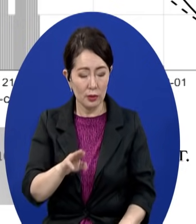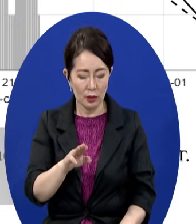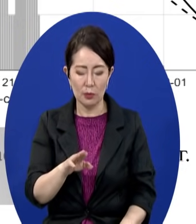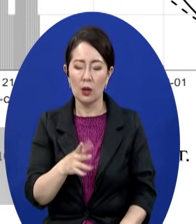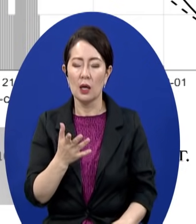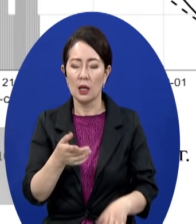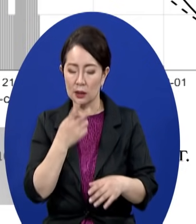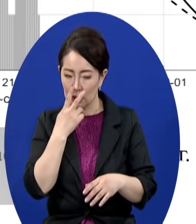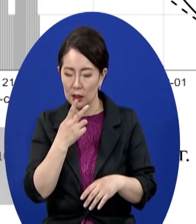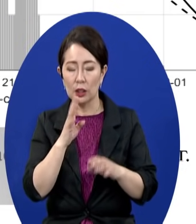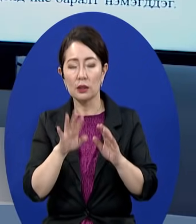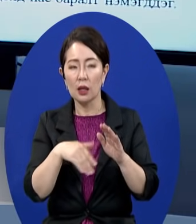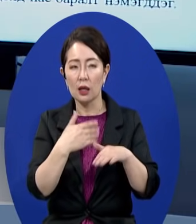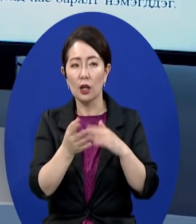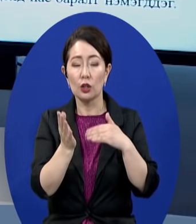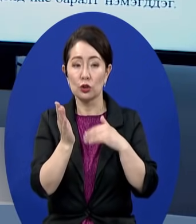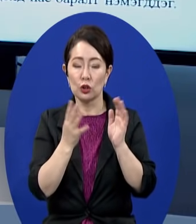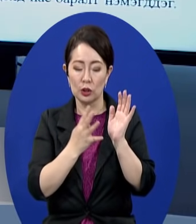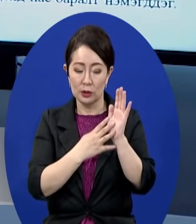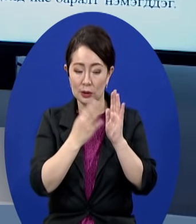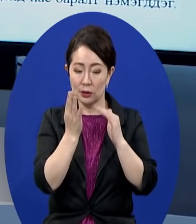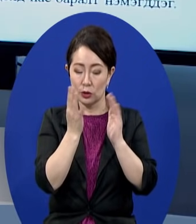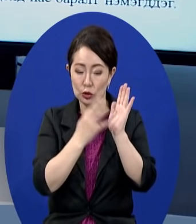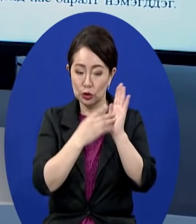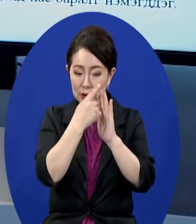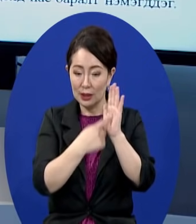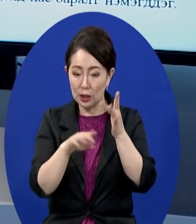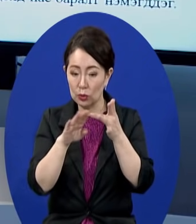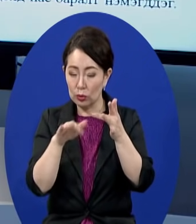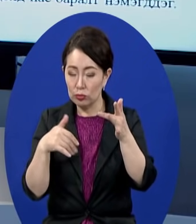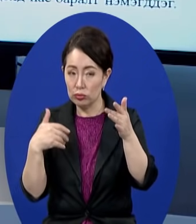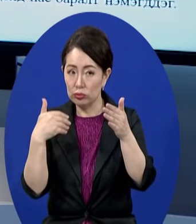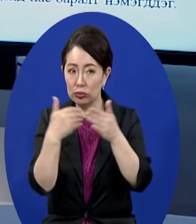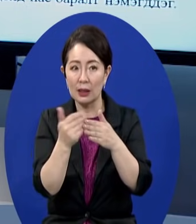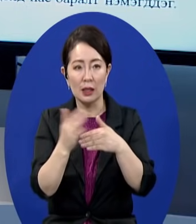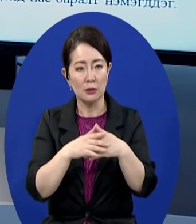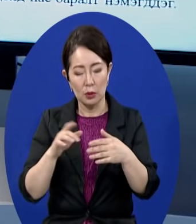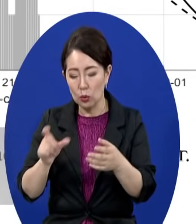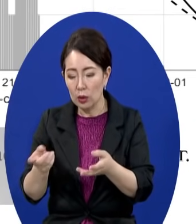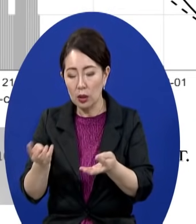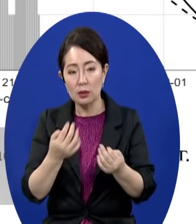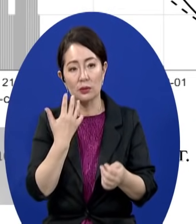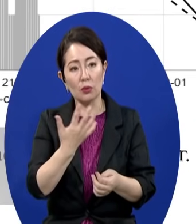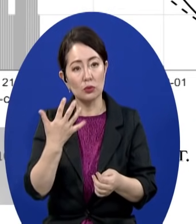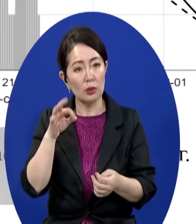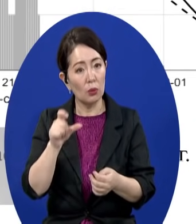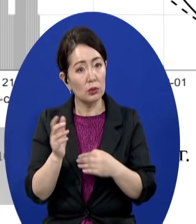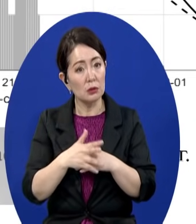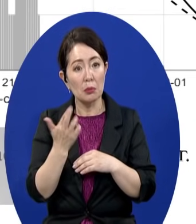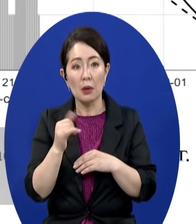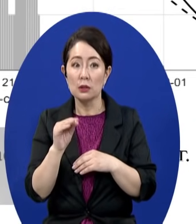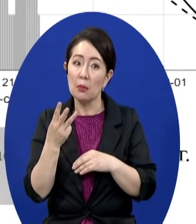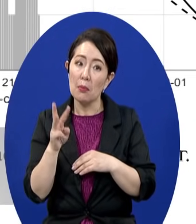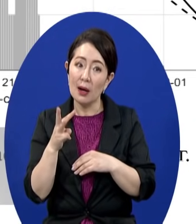нэг 9-р сарын дунд үе хүртэл нэг нас оролтын тоо нэг 550 орчим байх болов гэсэн ийм төлөвтэй байна. За